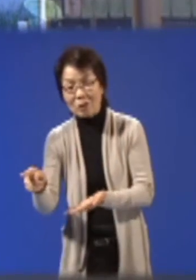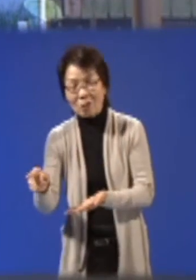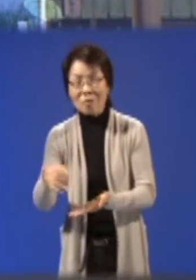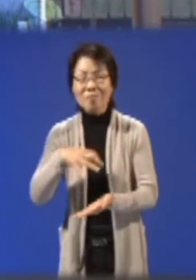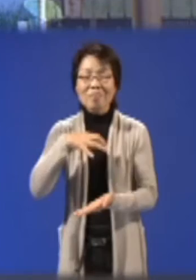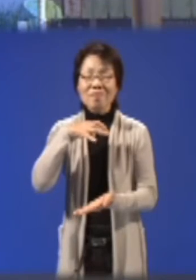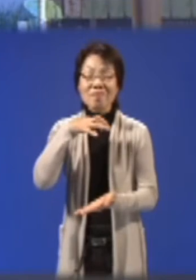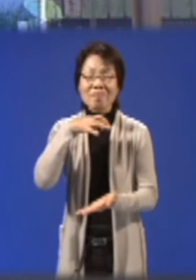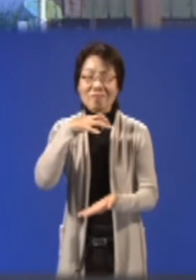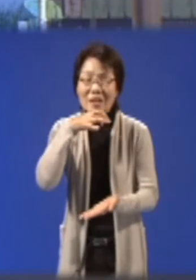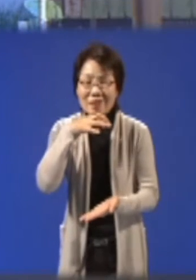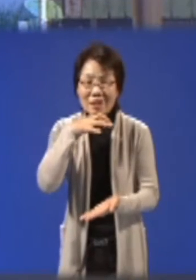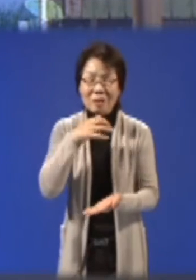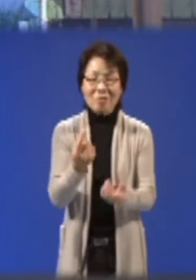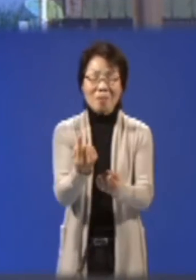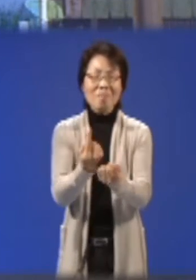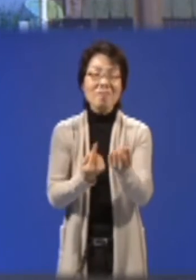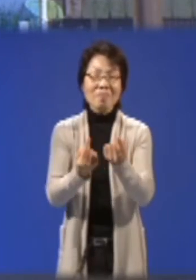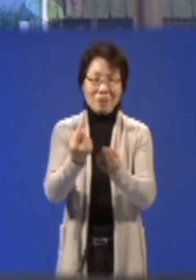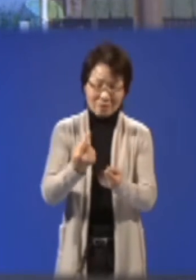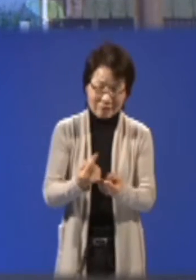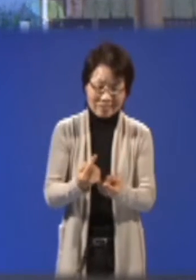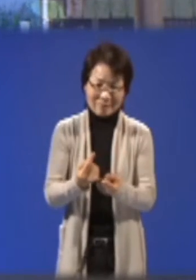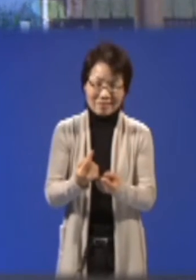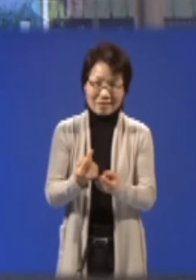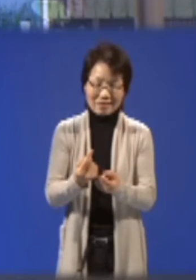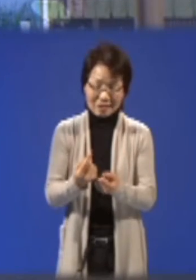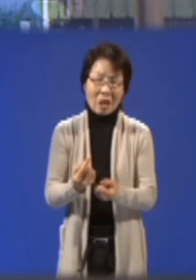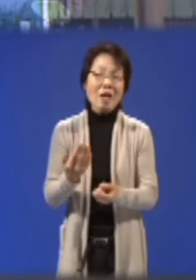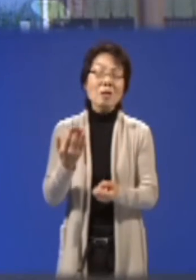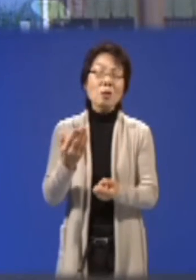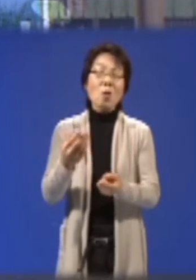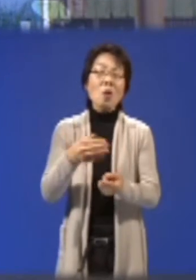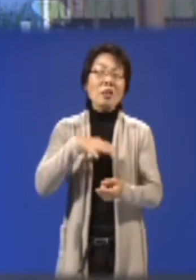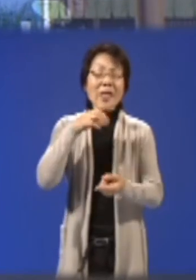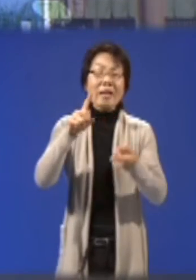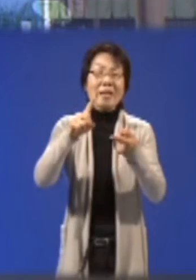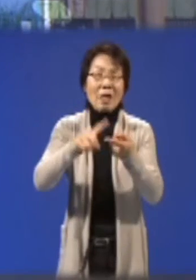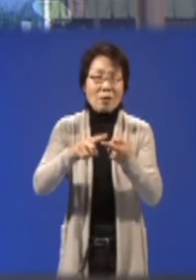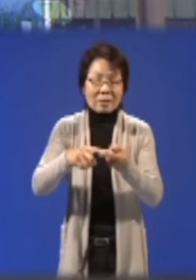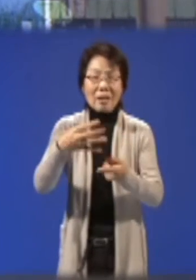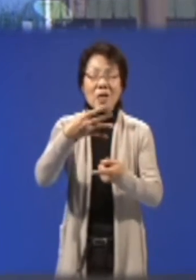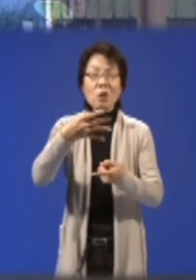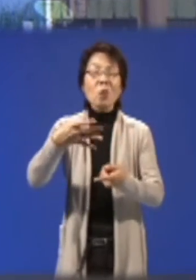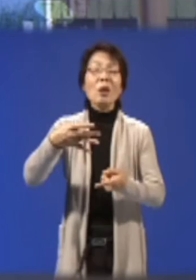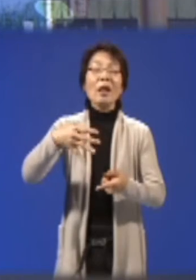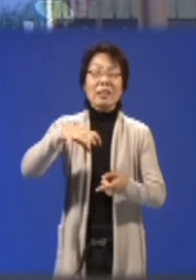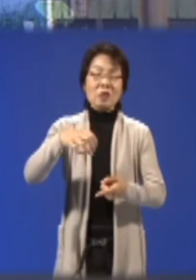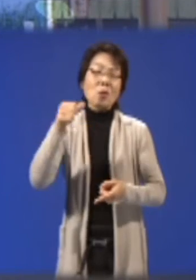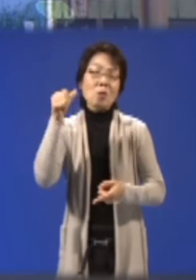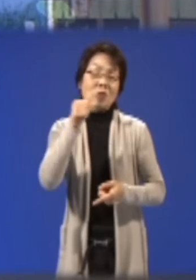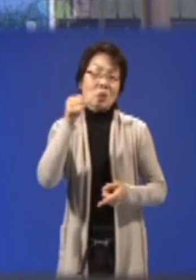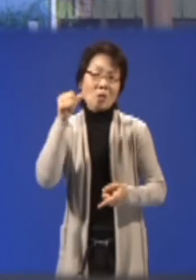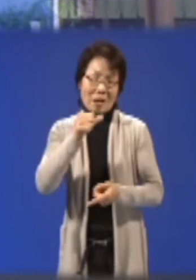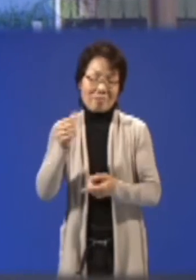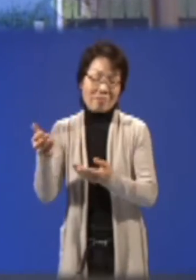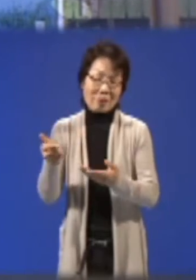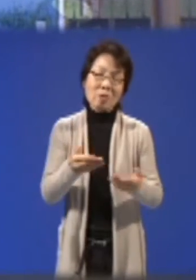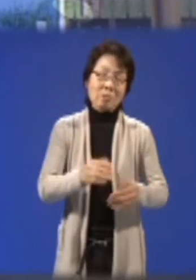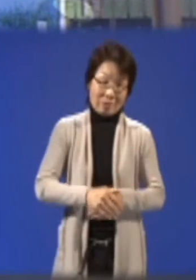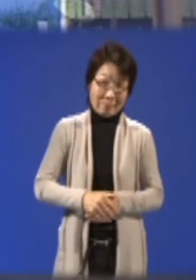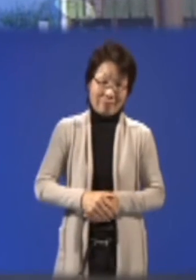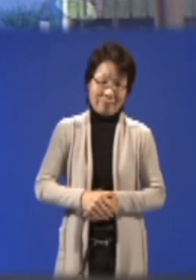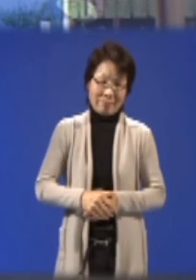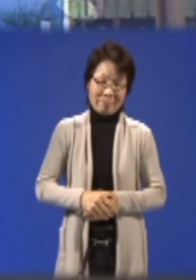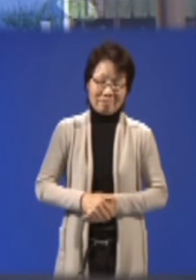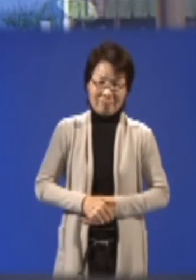で四日市の大昔から知ってもらいますし、でそういう方たちに私たちが少しで